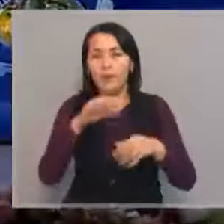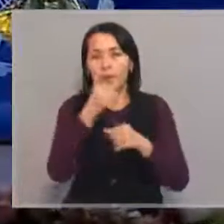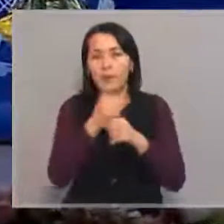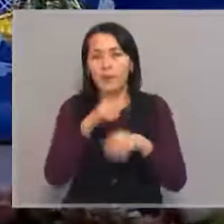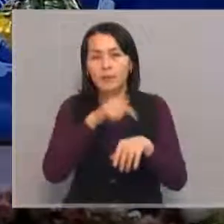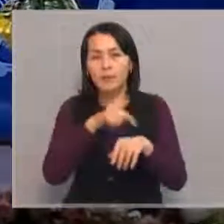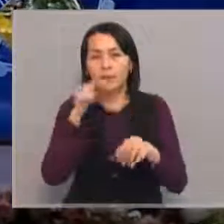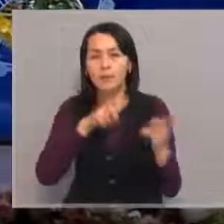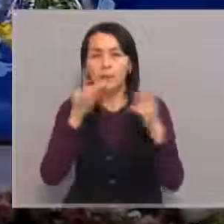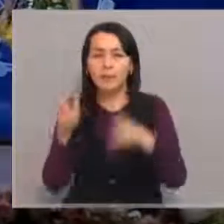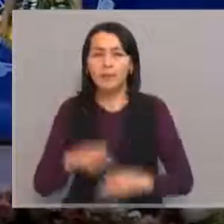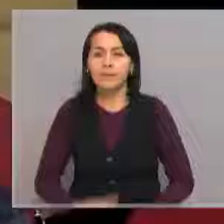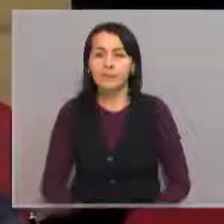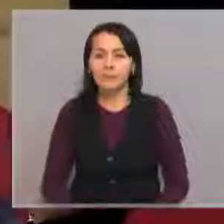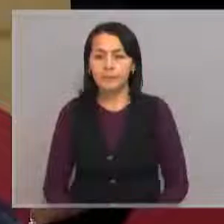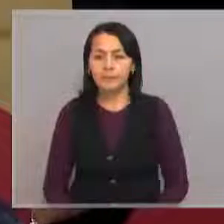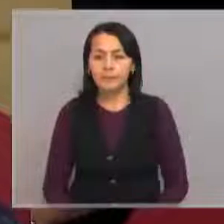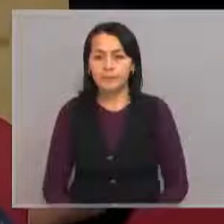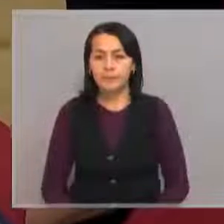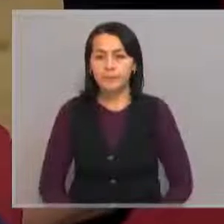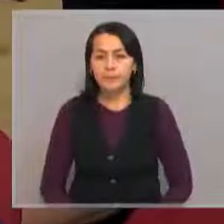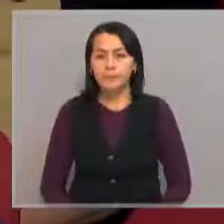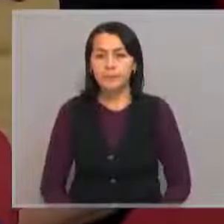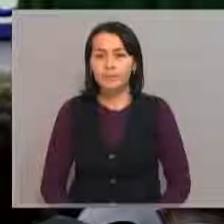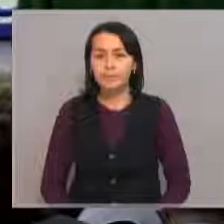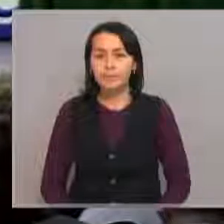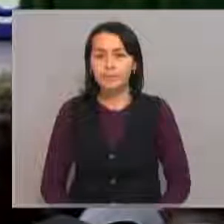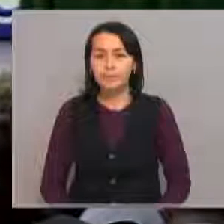маңыздылығын сезініп қайтты. Кенжехан Дүйсенбір, Ұлан Рүстем, Нұрлыбек Берікбай, жаңалықтар.